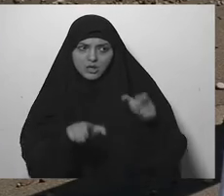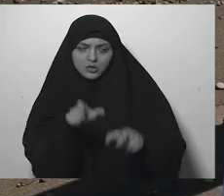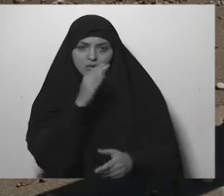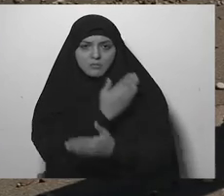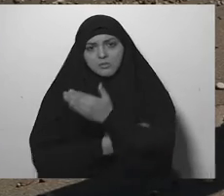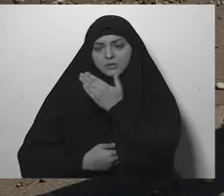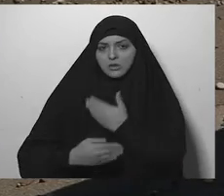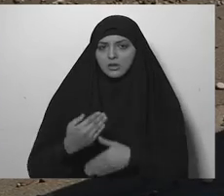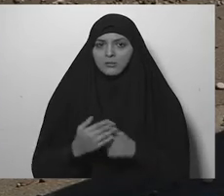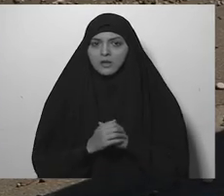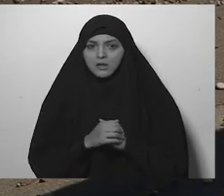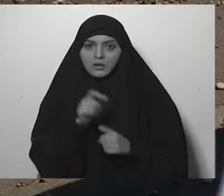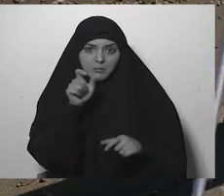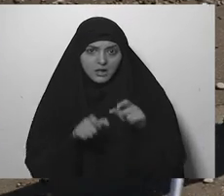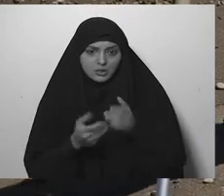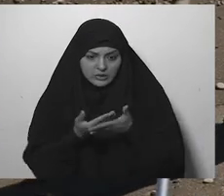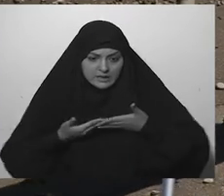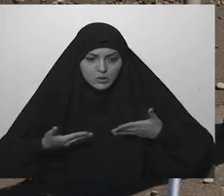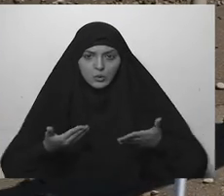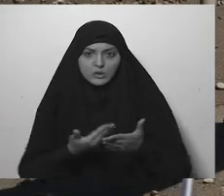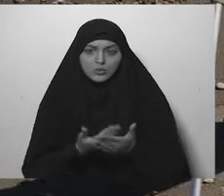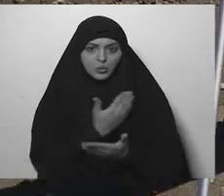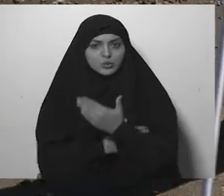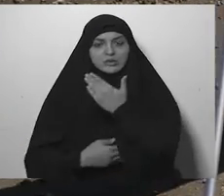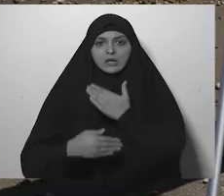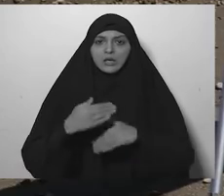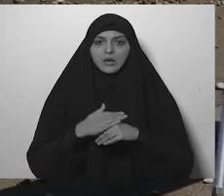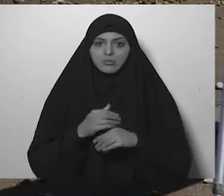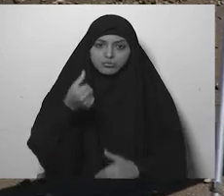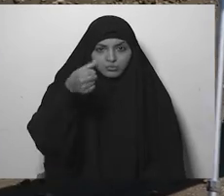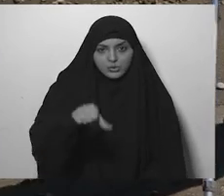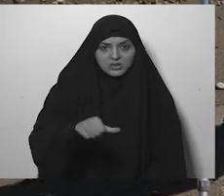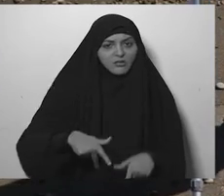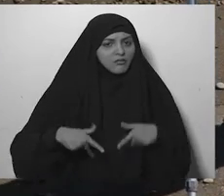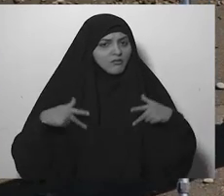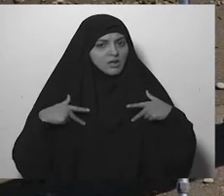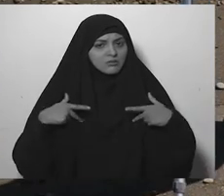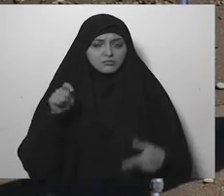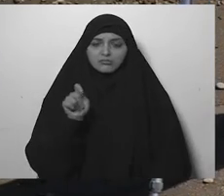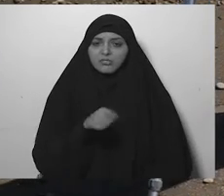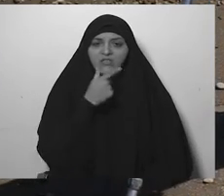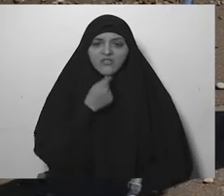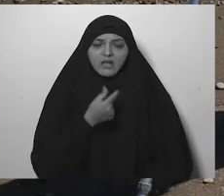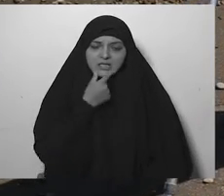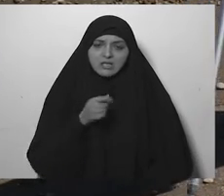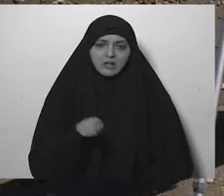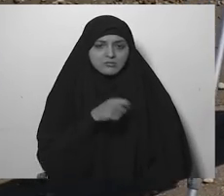gens handicapés et les personnes en situation d'handicap puissent vivre une vie décente.